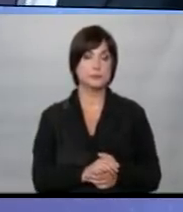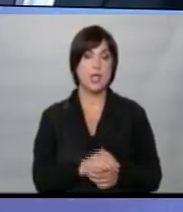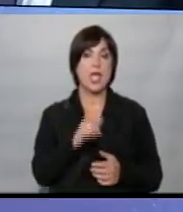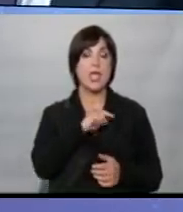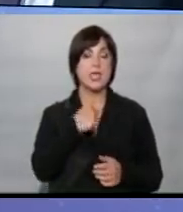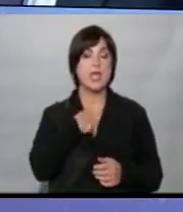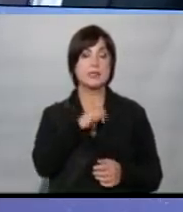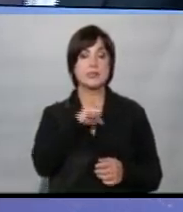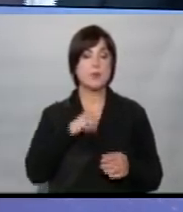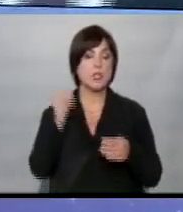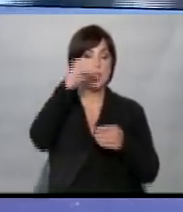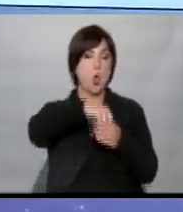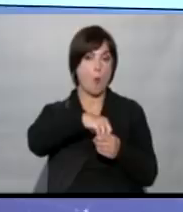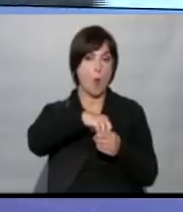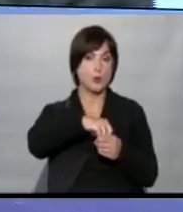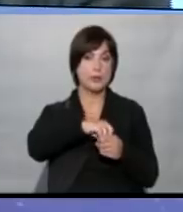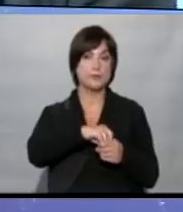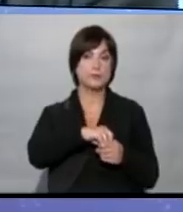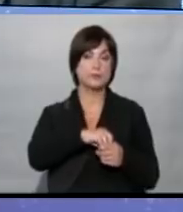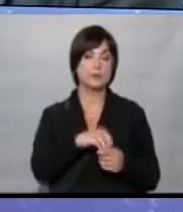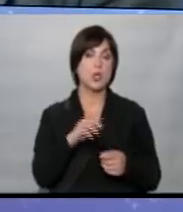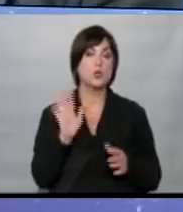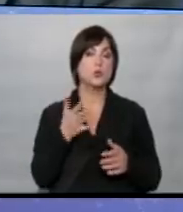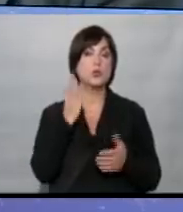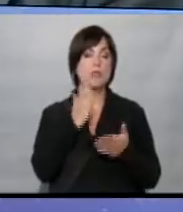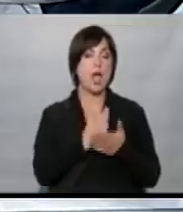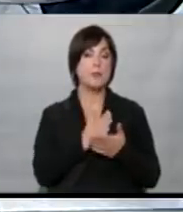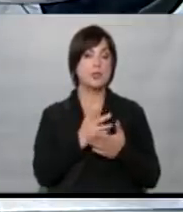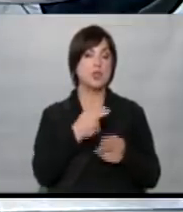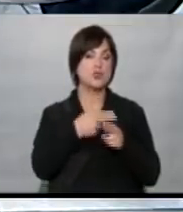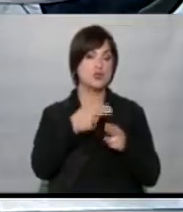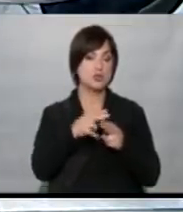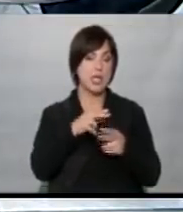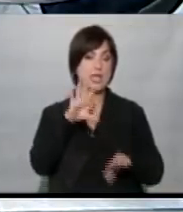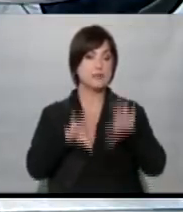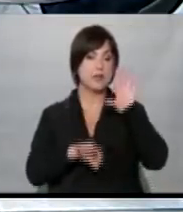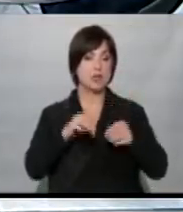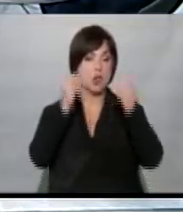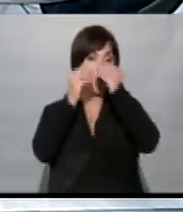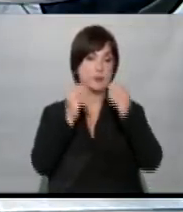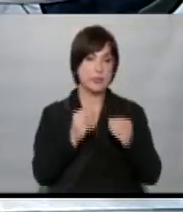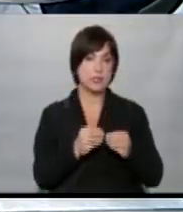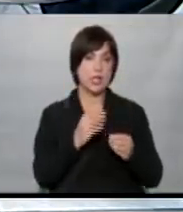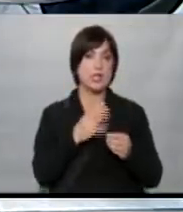само да дополнам. Дури да беше прочистен избирачкиот список, да речеме, да беше прочистен